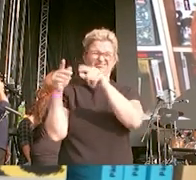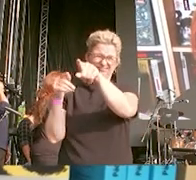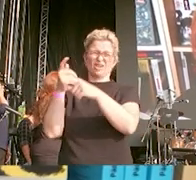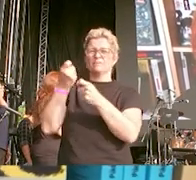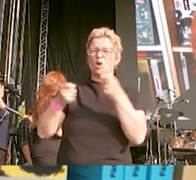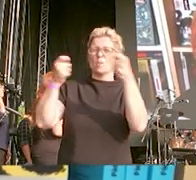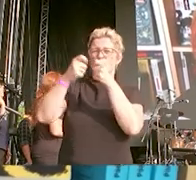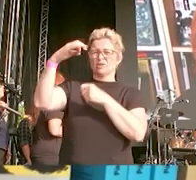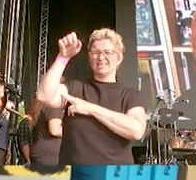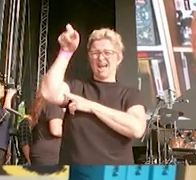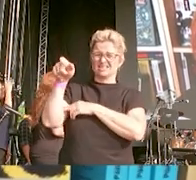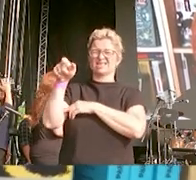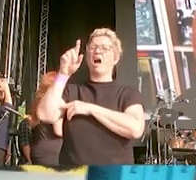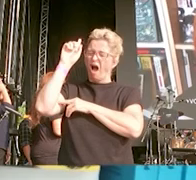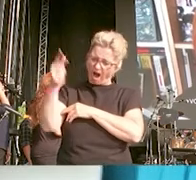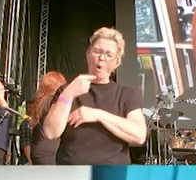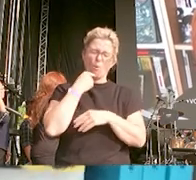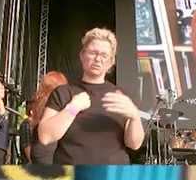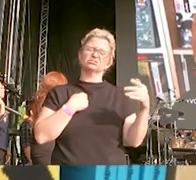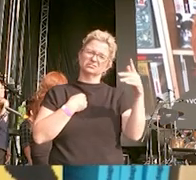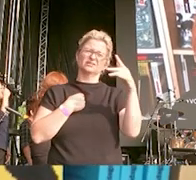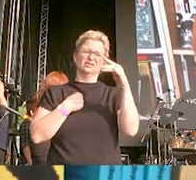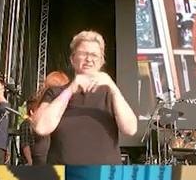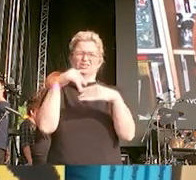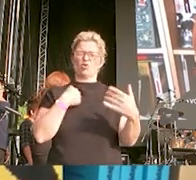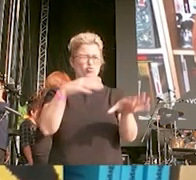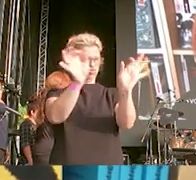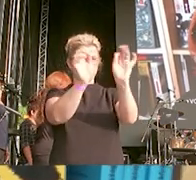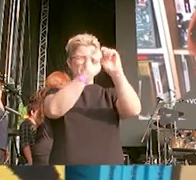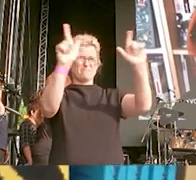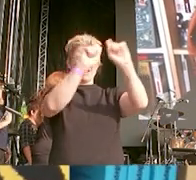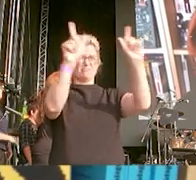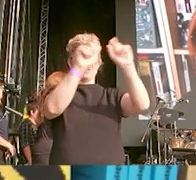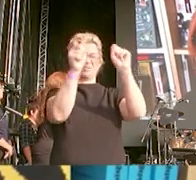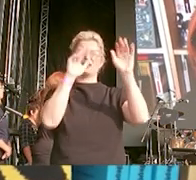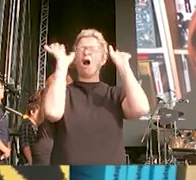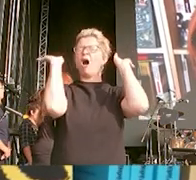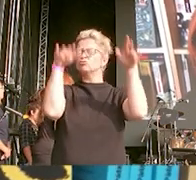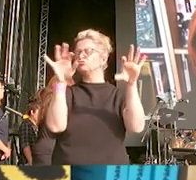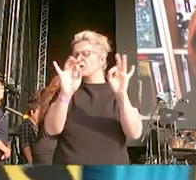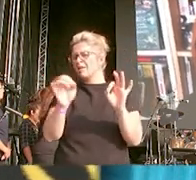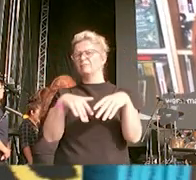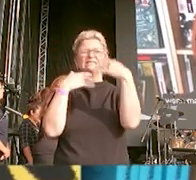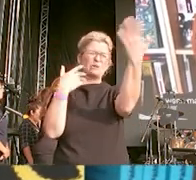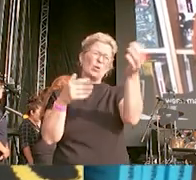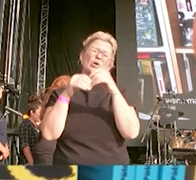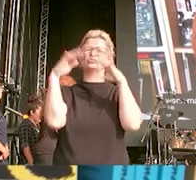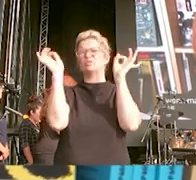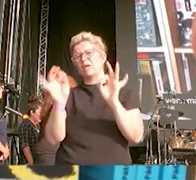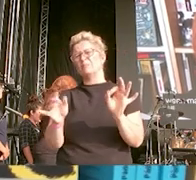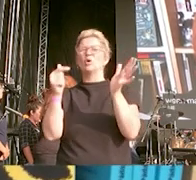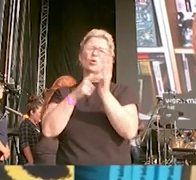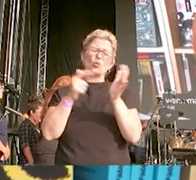im diskursiven Gleichschritt von schrecklichen Bildern geredet hat, ohne die es nicht gehen wird, wenn man